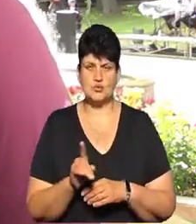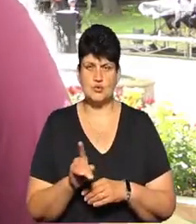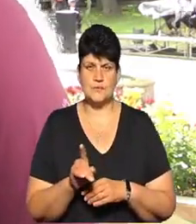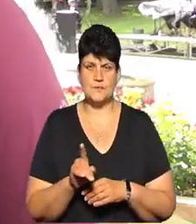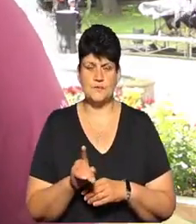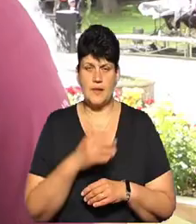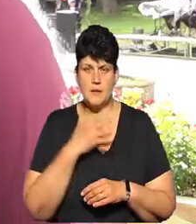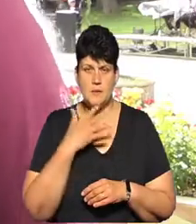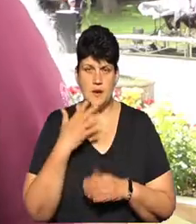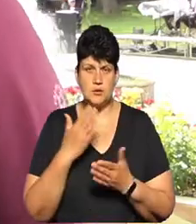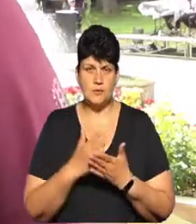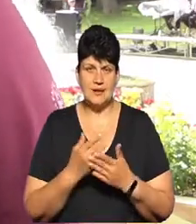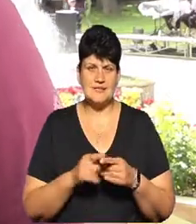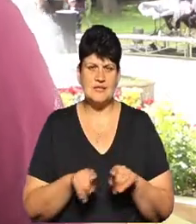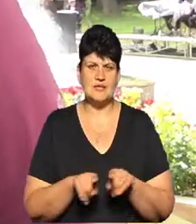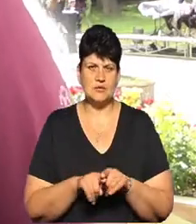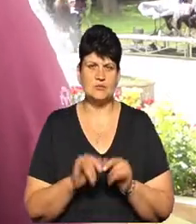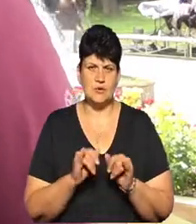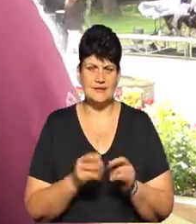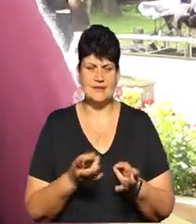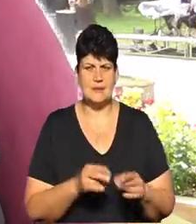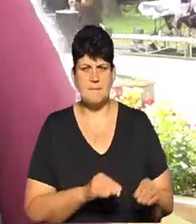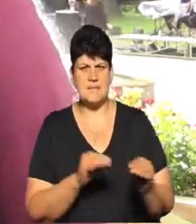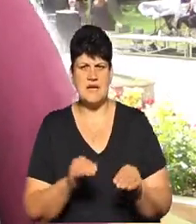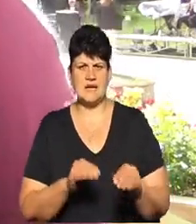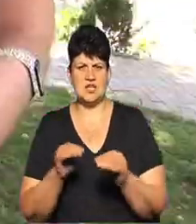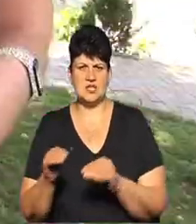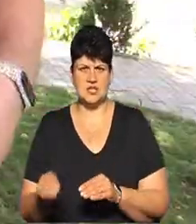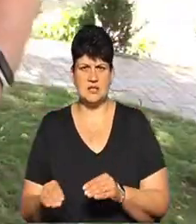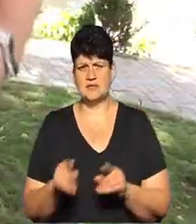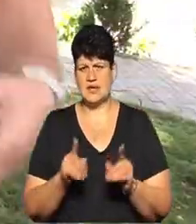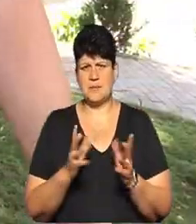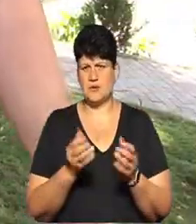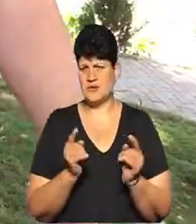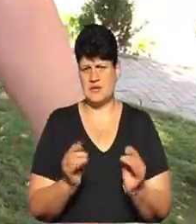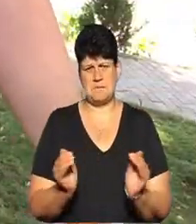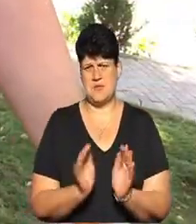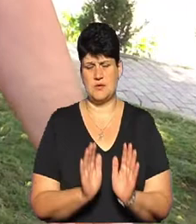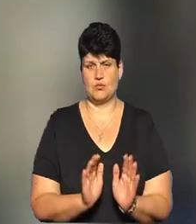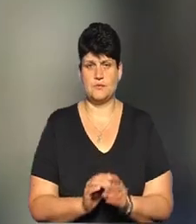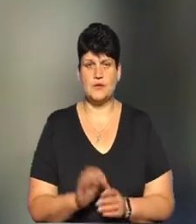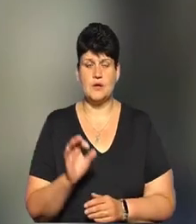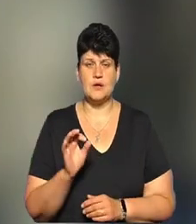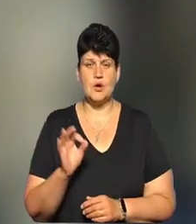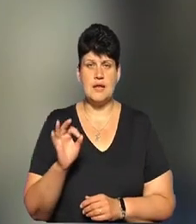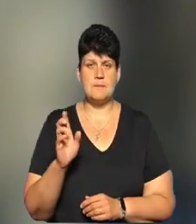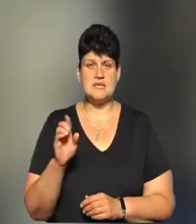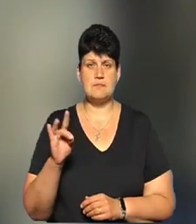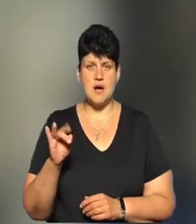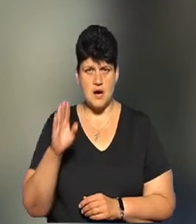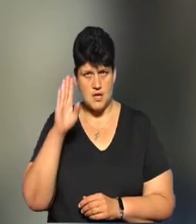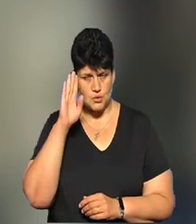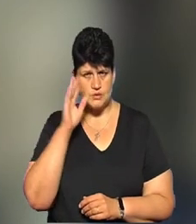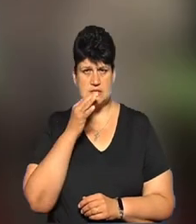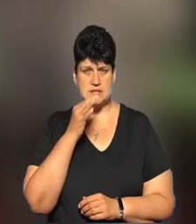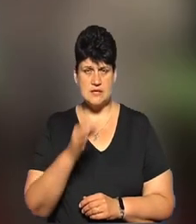мати – це теж прикро, бо це треба і переїжджати, і від'їжджати, відходити, вони беруть тільки по мінімуму. Олег Безпалько розповів, волонтерський рух «Паляниця» у